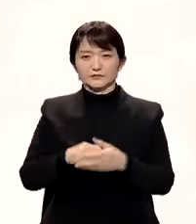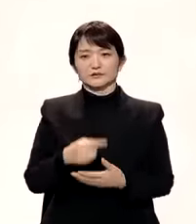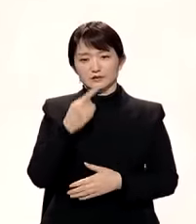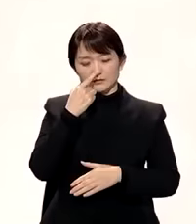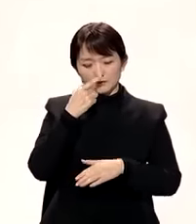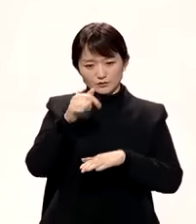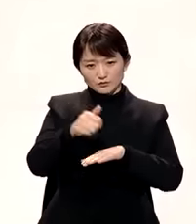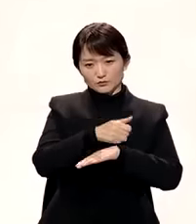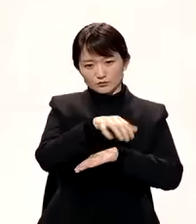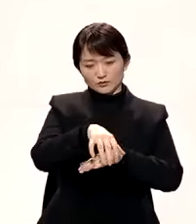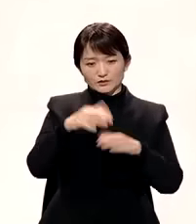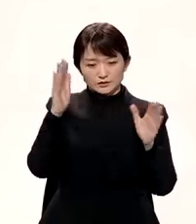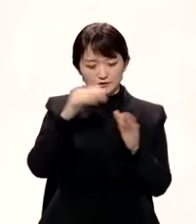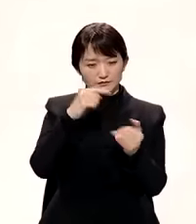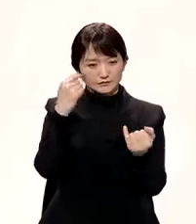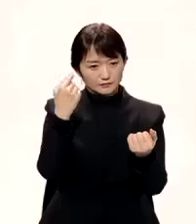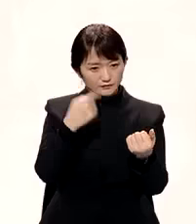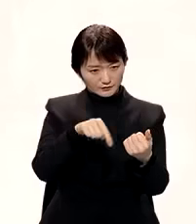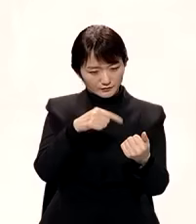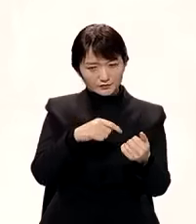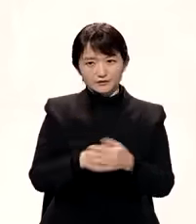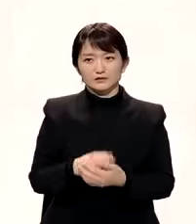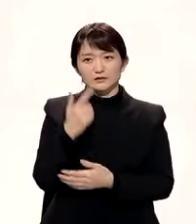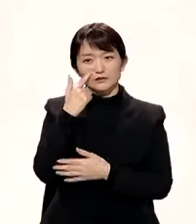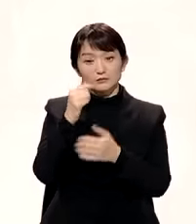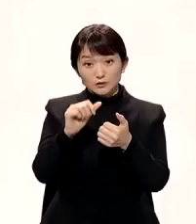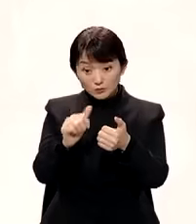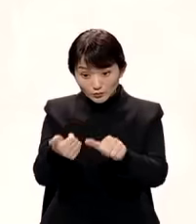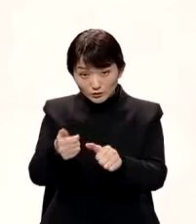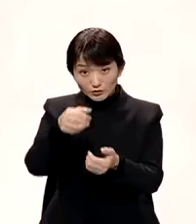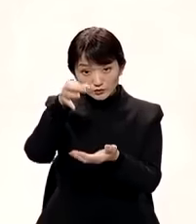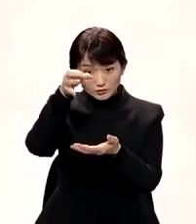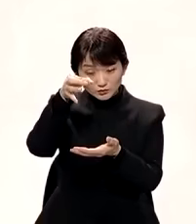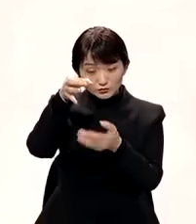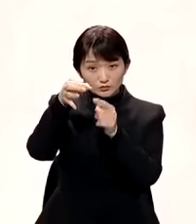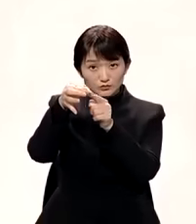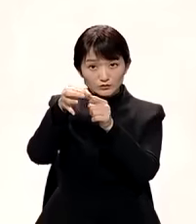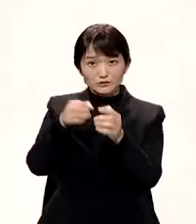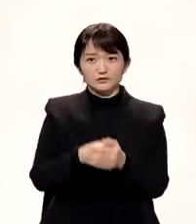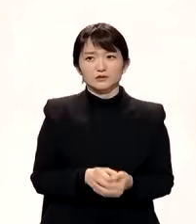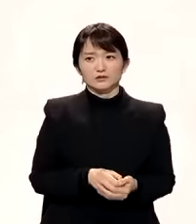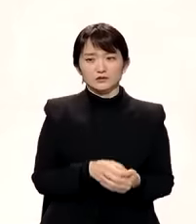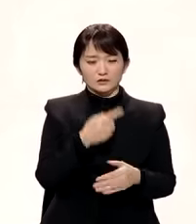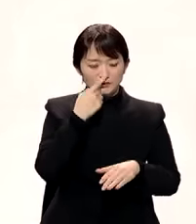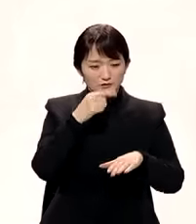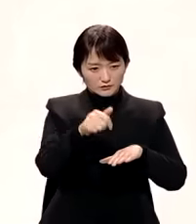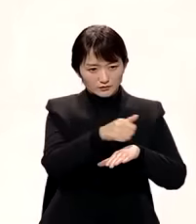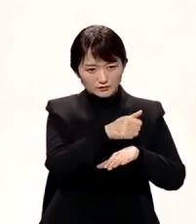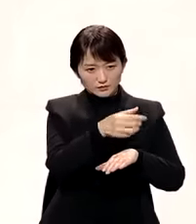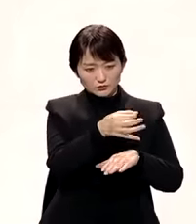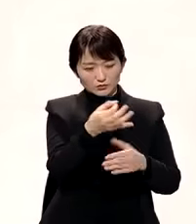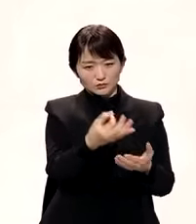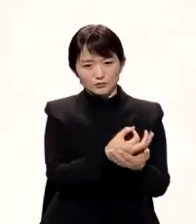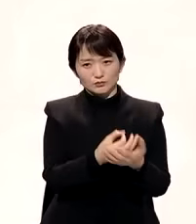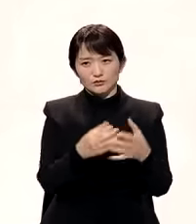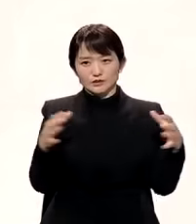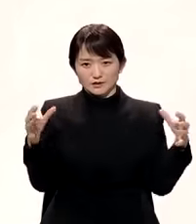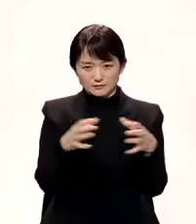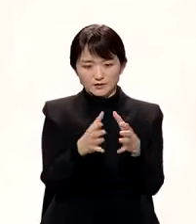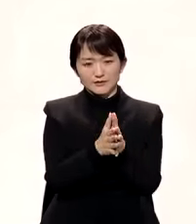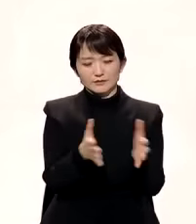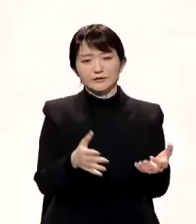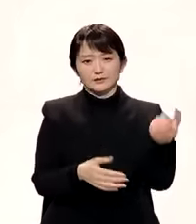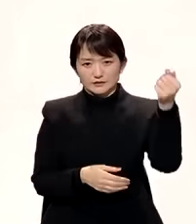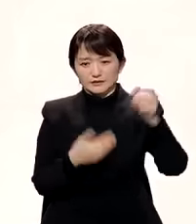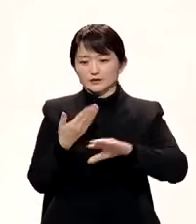얘기를 합니다 또 그 아버지가 돌아가셨는데 그 유산에 레슨에서 번돈 합쳐서 아파트를 사서 가지고 있다 그리고 다른 지역에는 주택도